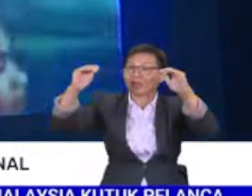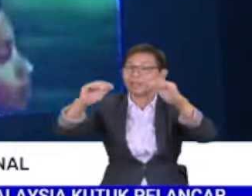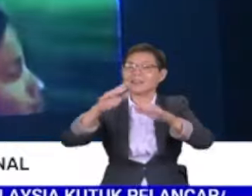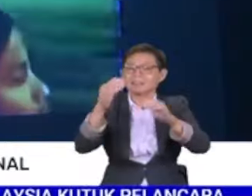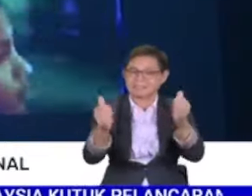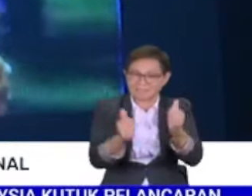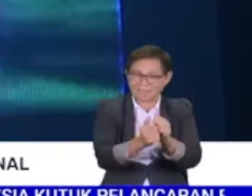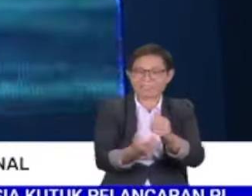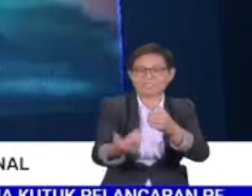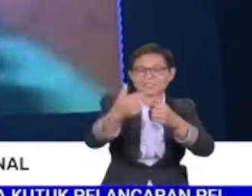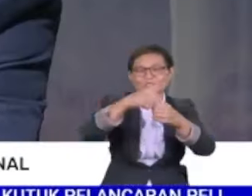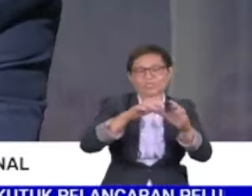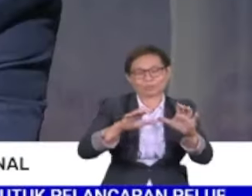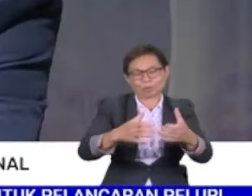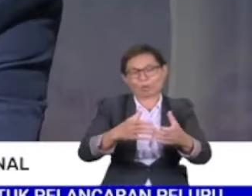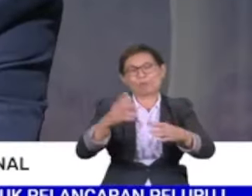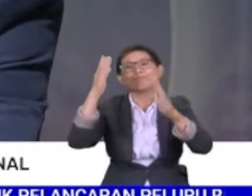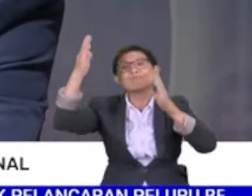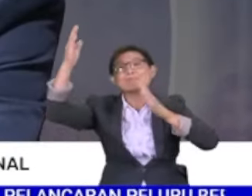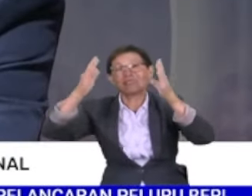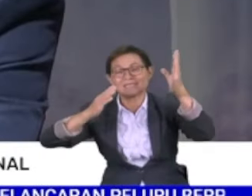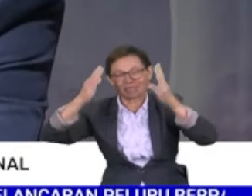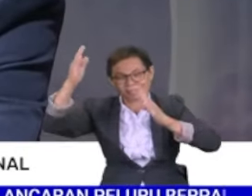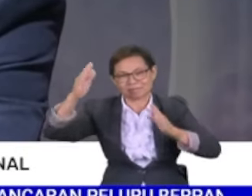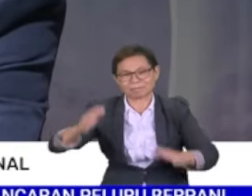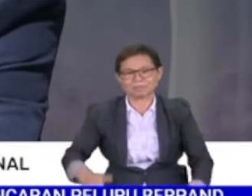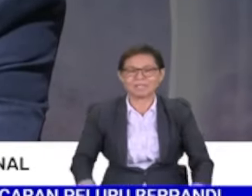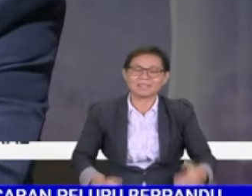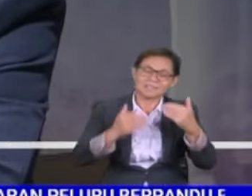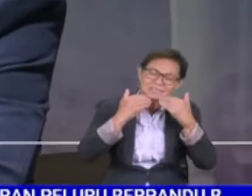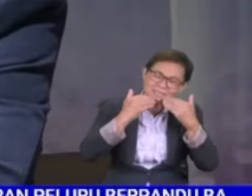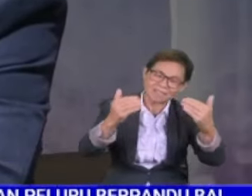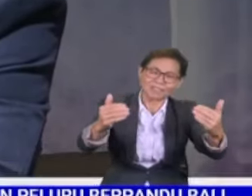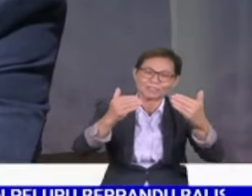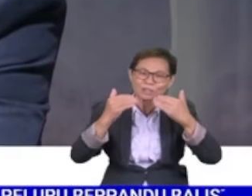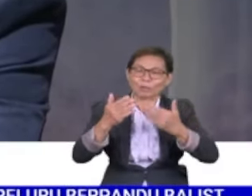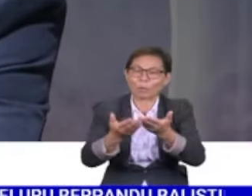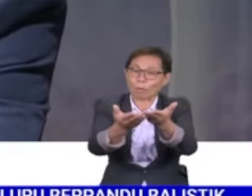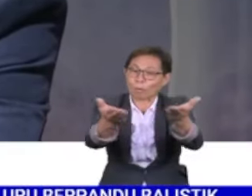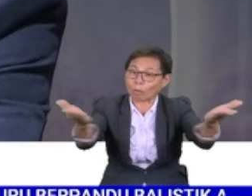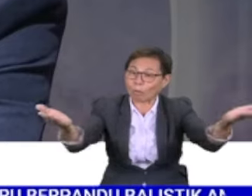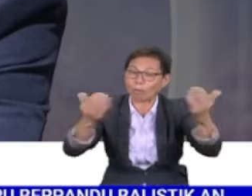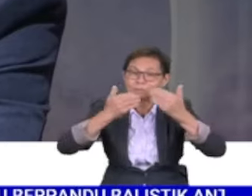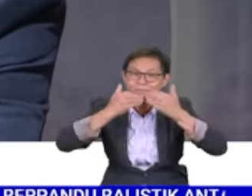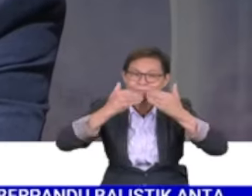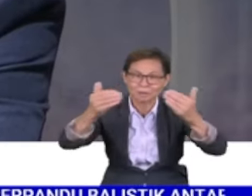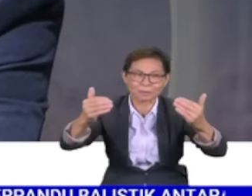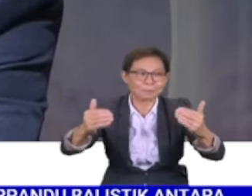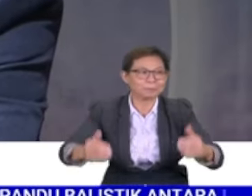skuad kebangsaan. So, terima kasih kepada semua.